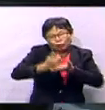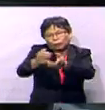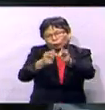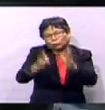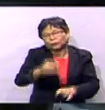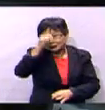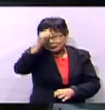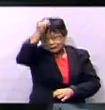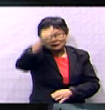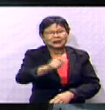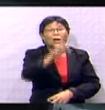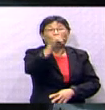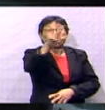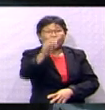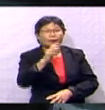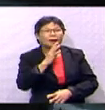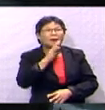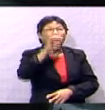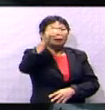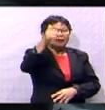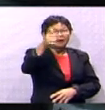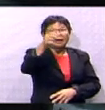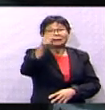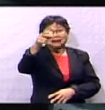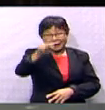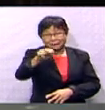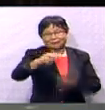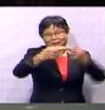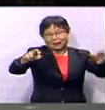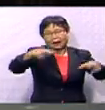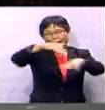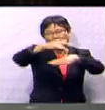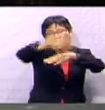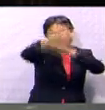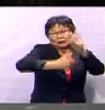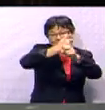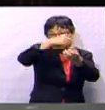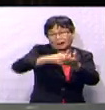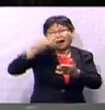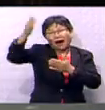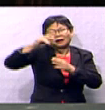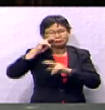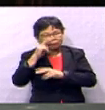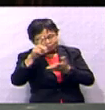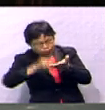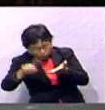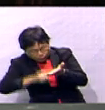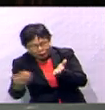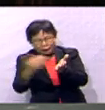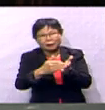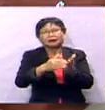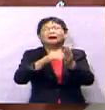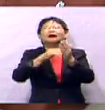India. Tambah Kulasekaran, amanah saham Satu Malaysia yang dilancarkan pada awal tahun ini juga akan dilihat semula dari